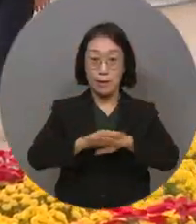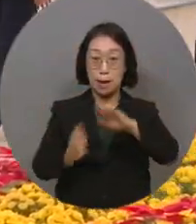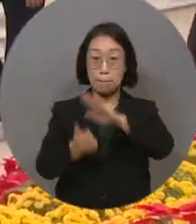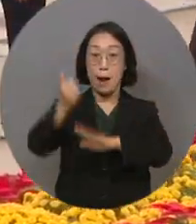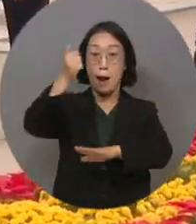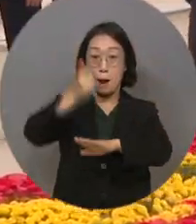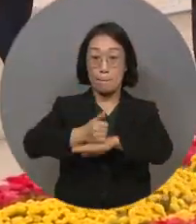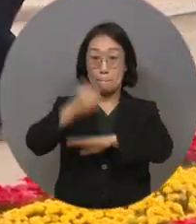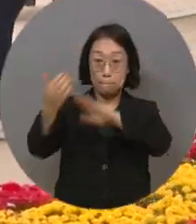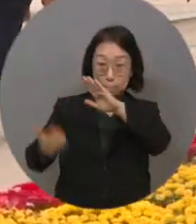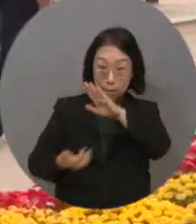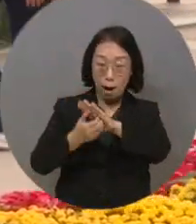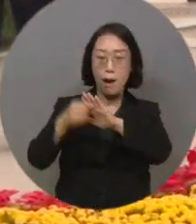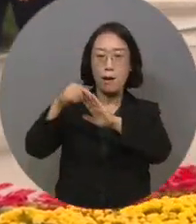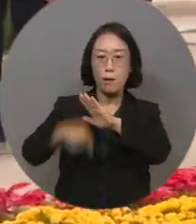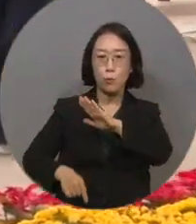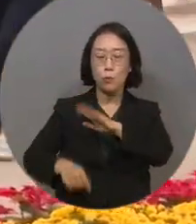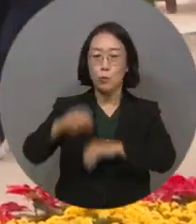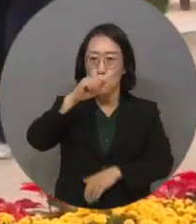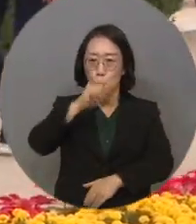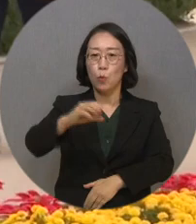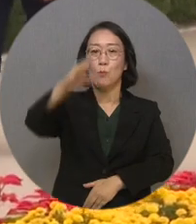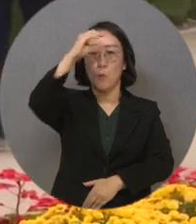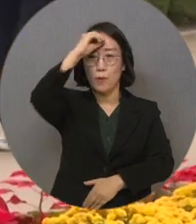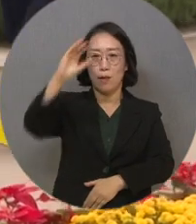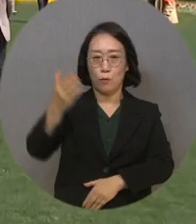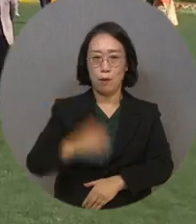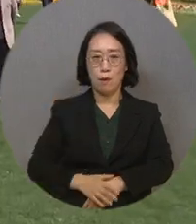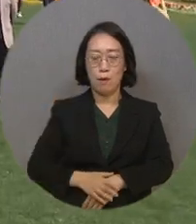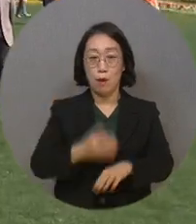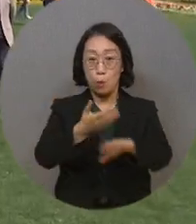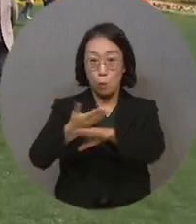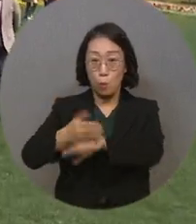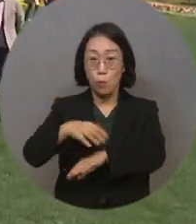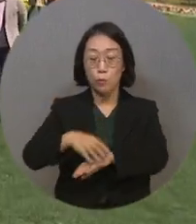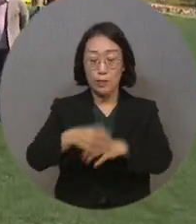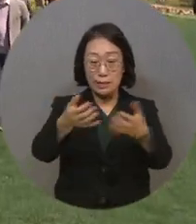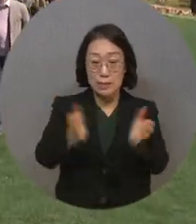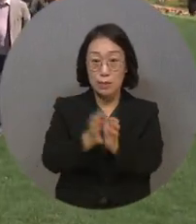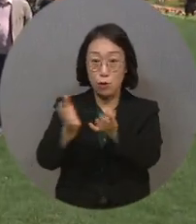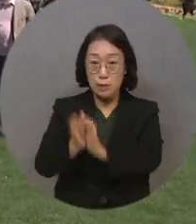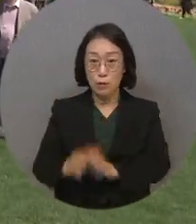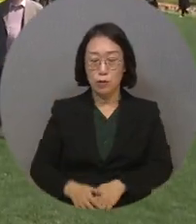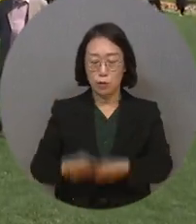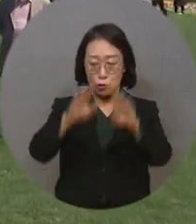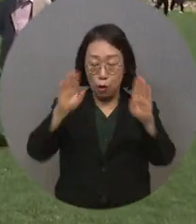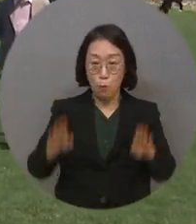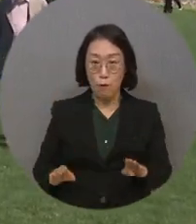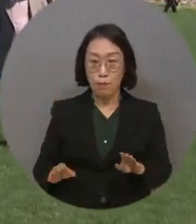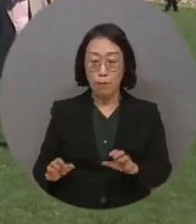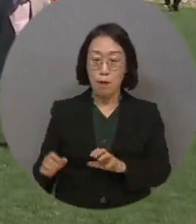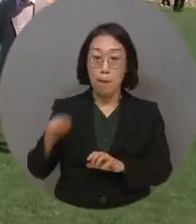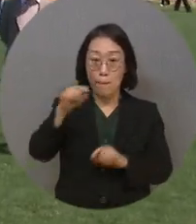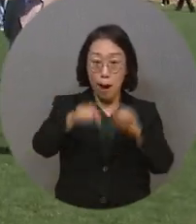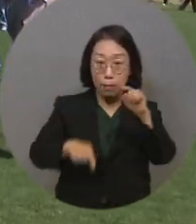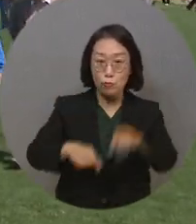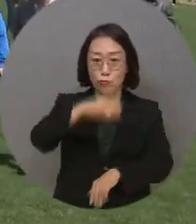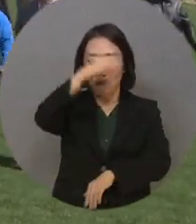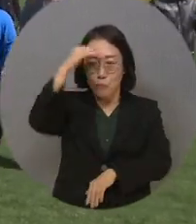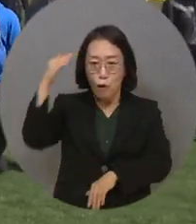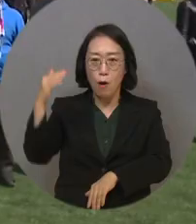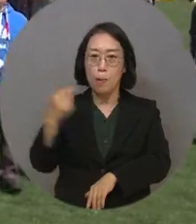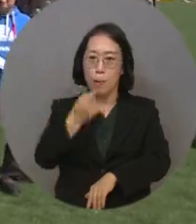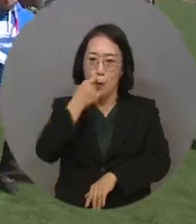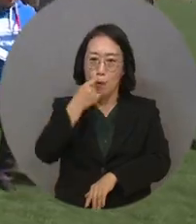지역의 우수 모델로 부상해 480개 기관단체와 190개 지자체가 정원을 방문하는 정원 열풍을